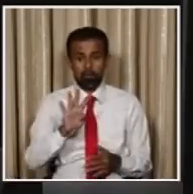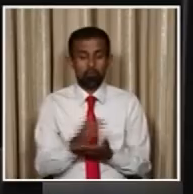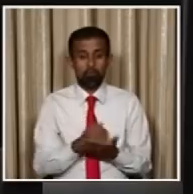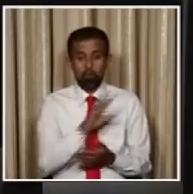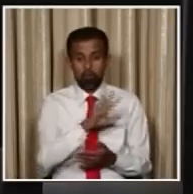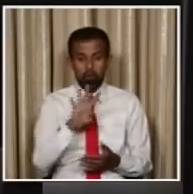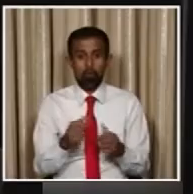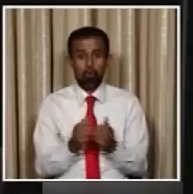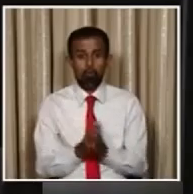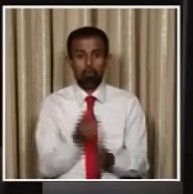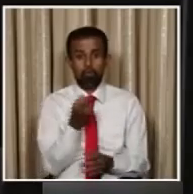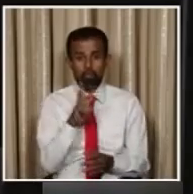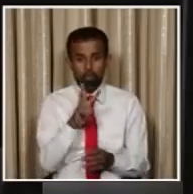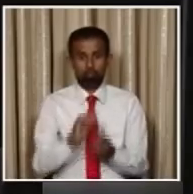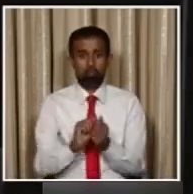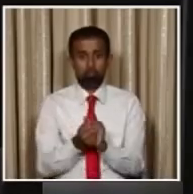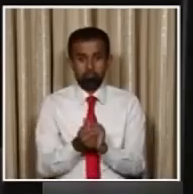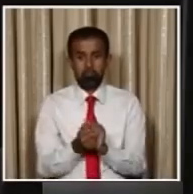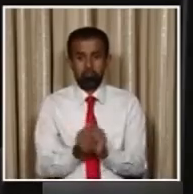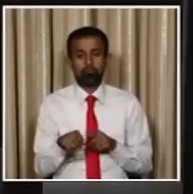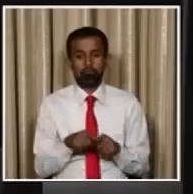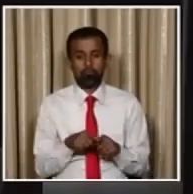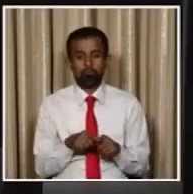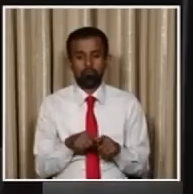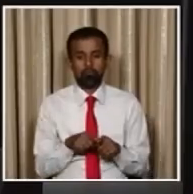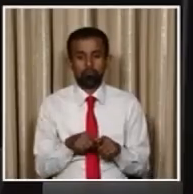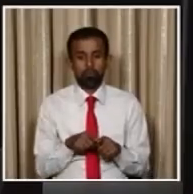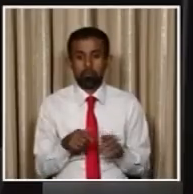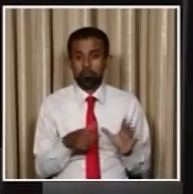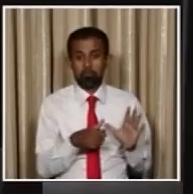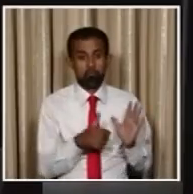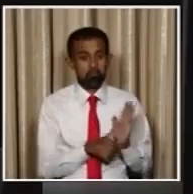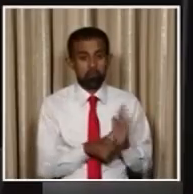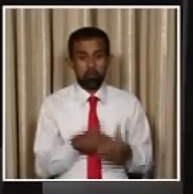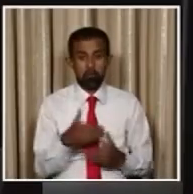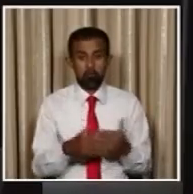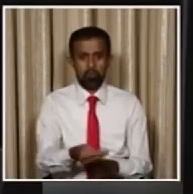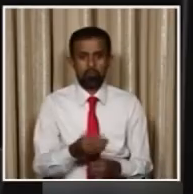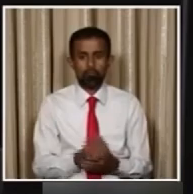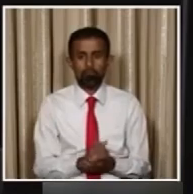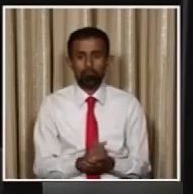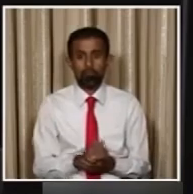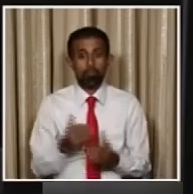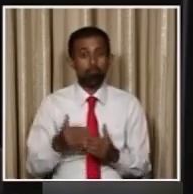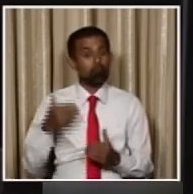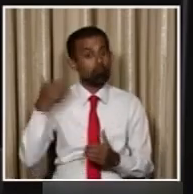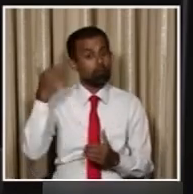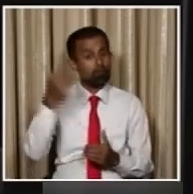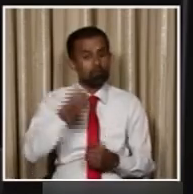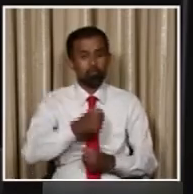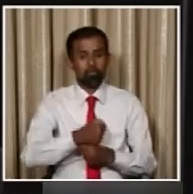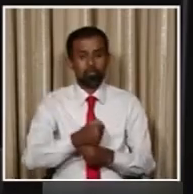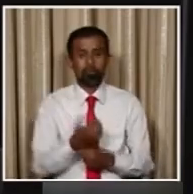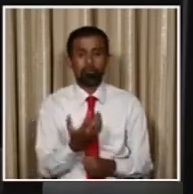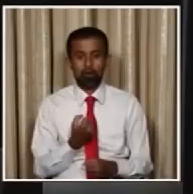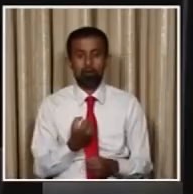54න් 13ක් සංශෝධනය කරන්නට තීරණය කළා තියෙනවා. අනිත් එක මේ පනත ක්‍රියාත්මක වෙන්නේ අද හෙට නෙමෙයි. අනාගතයේදී ආණ්ඩු බලය